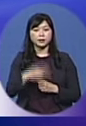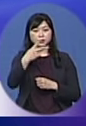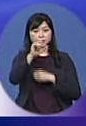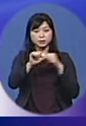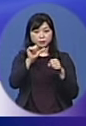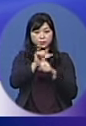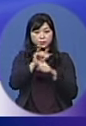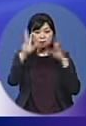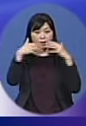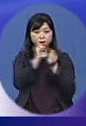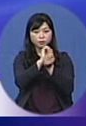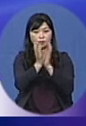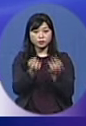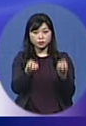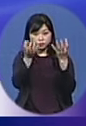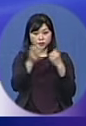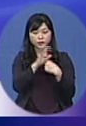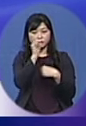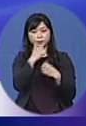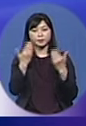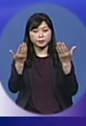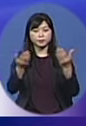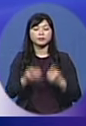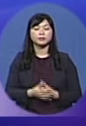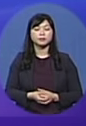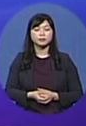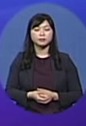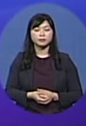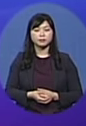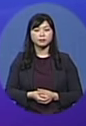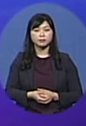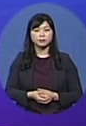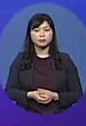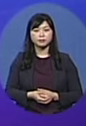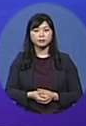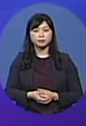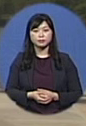2015 가을꽃축제 현장으로 김소연 기자가 안내합니다.